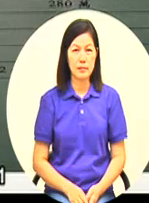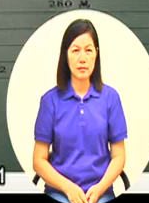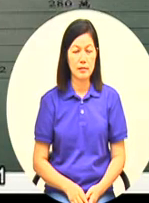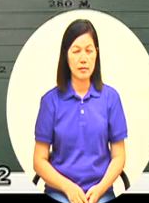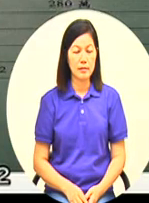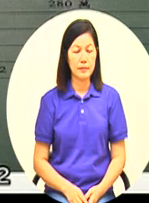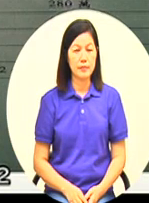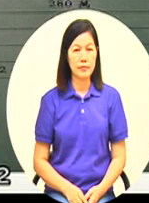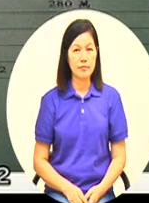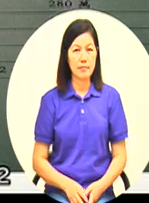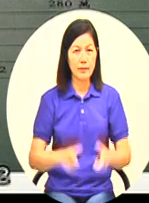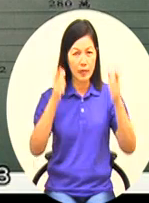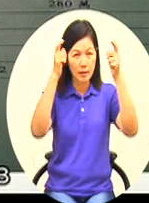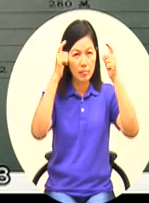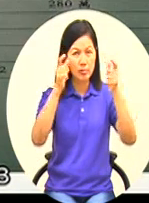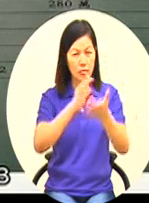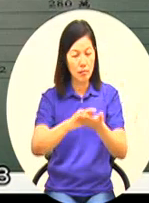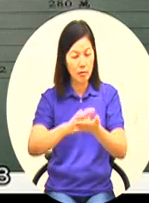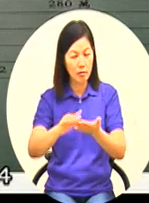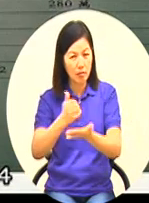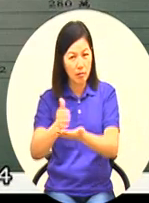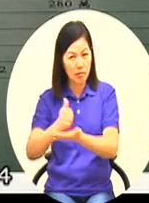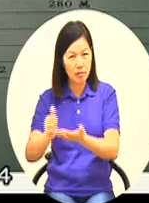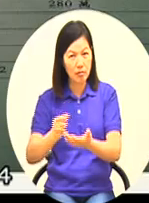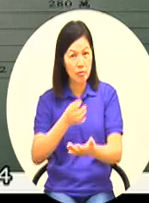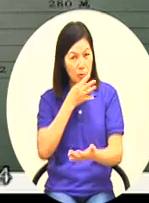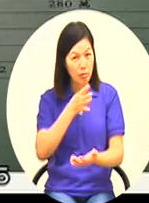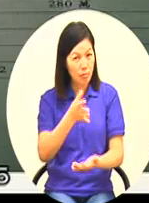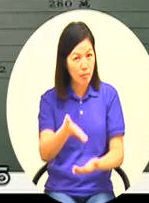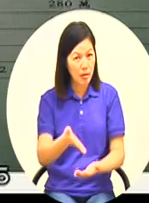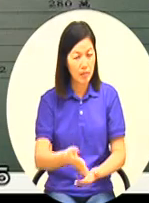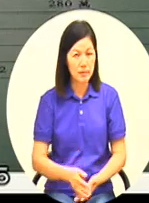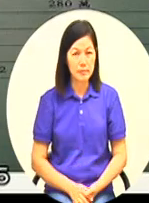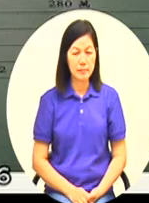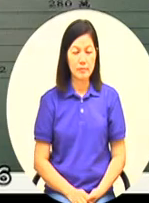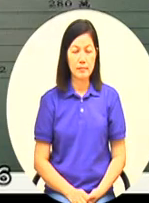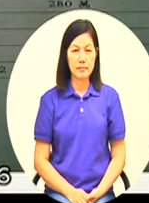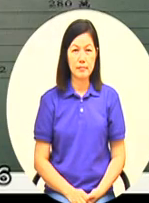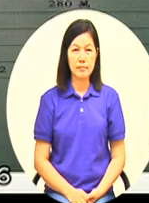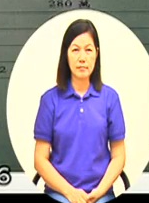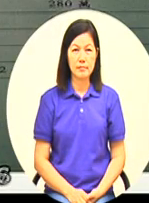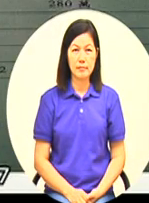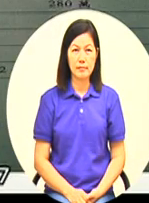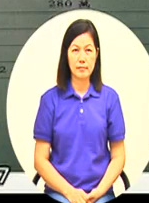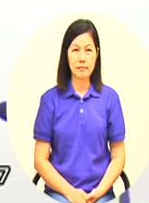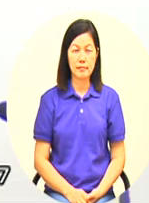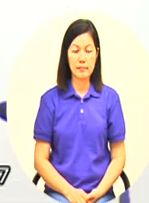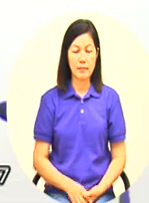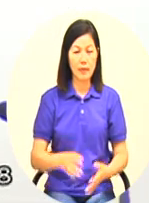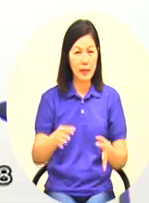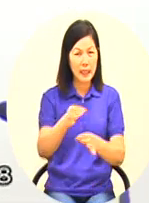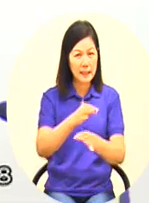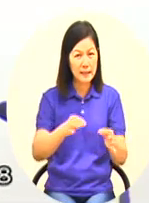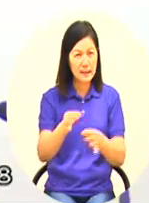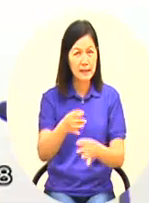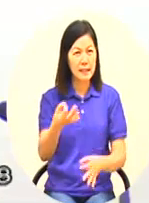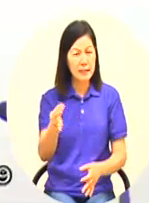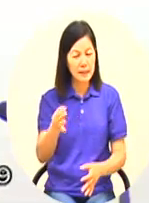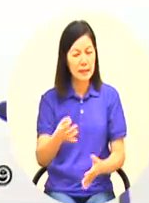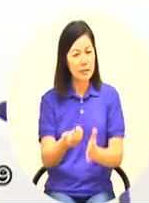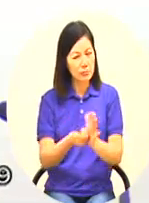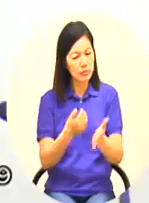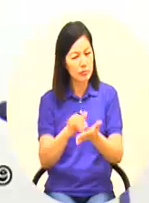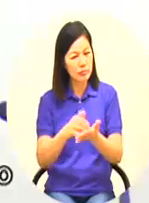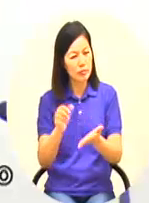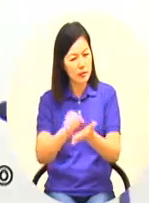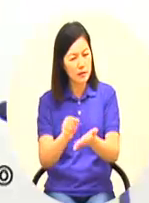应付我们全高雄市的一个清洁的一个运作？也要请局长，这个经费该编的一定要把